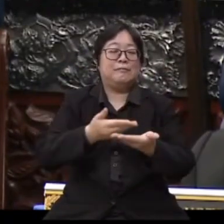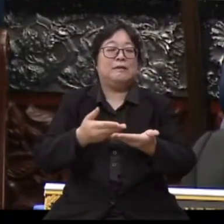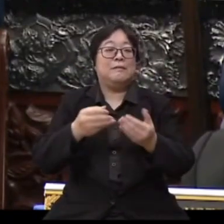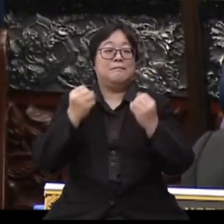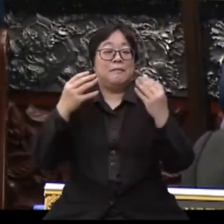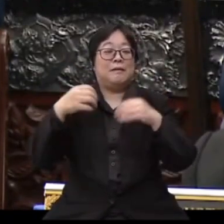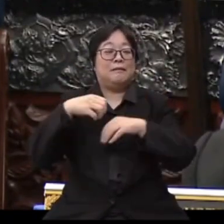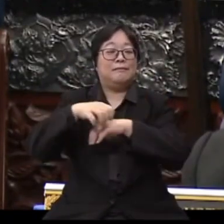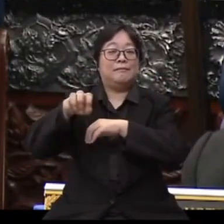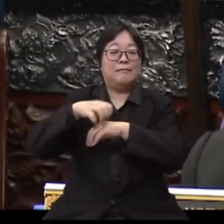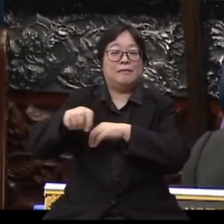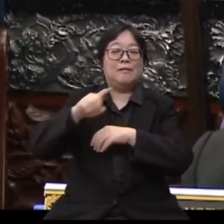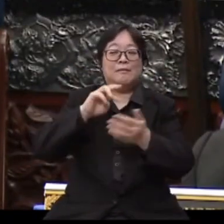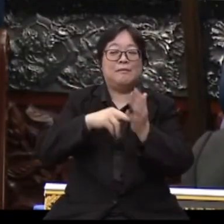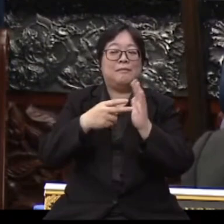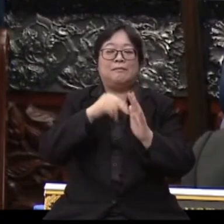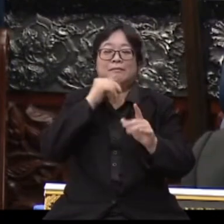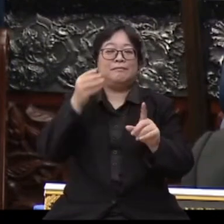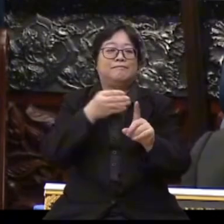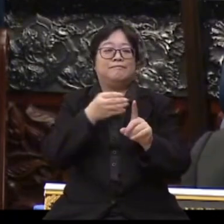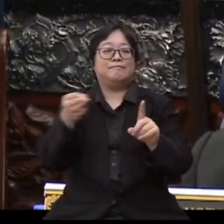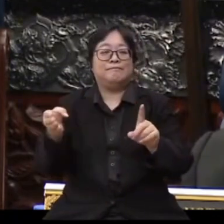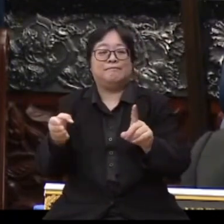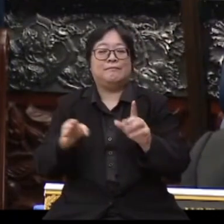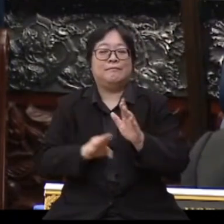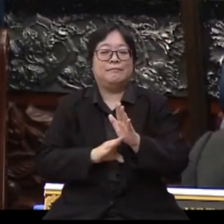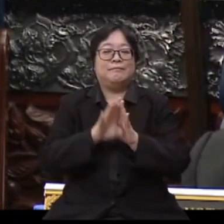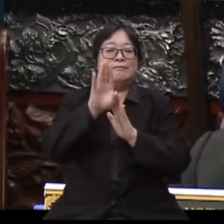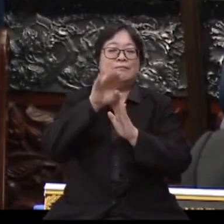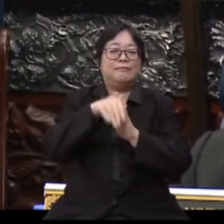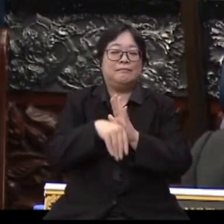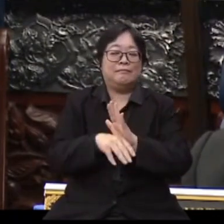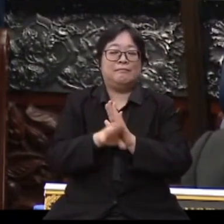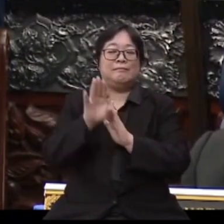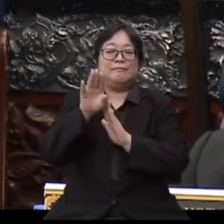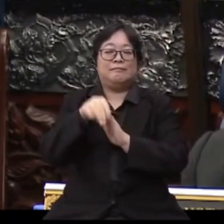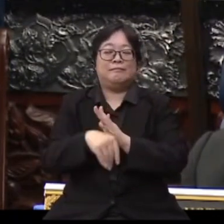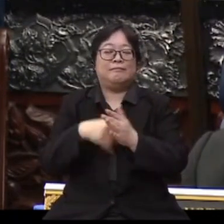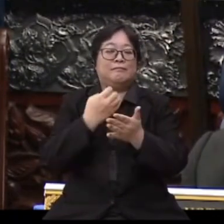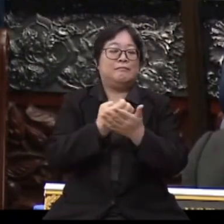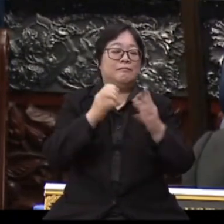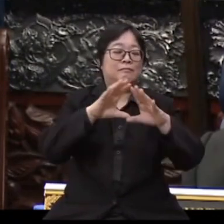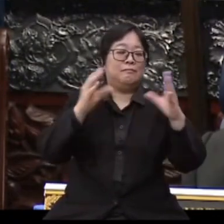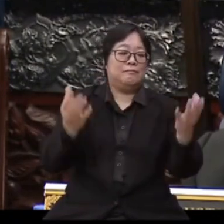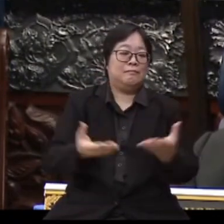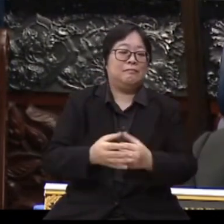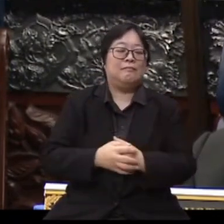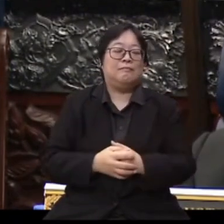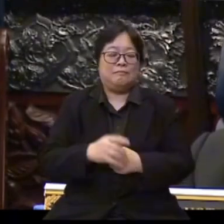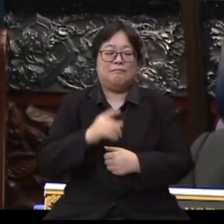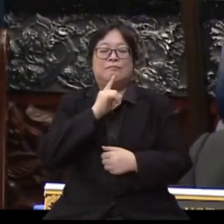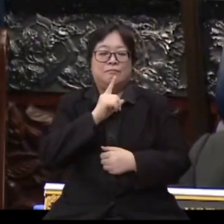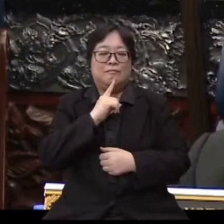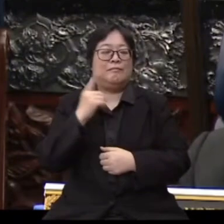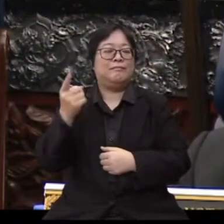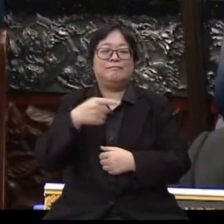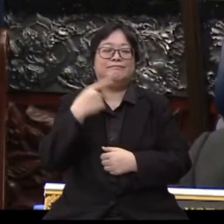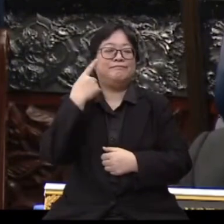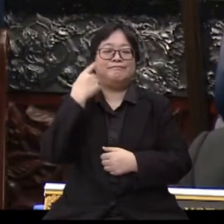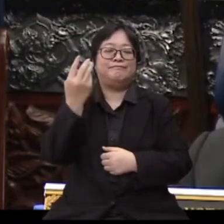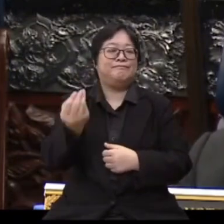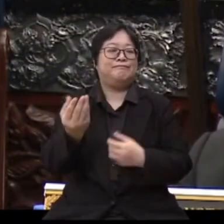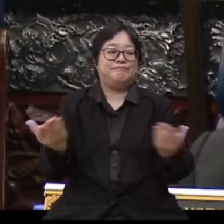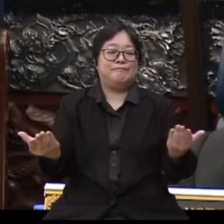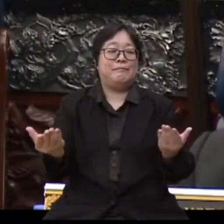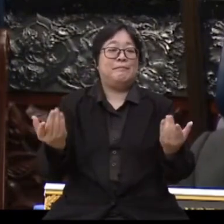ekspor, maka kita tak akan lari daripada turun naik ekonomi dunia. Memang menjadi lazim